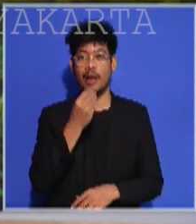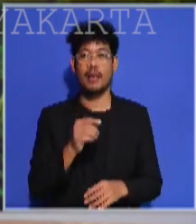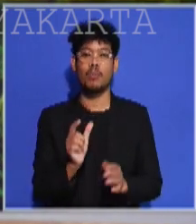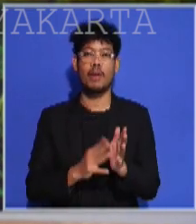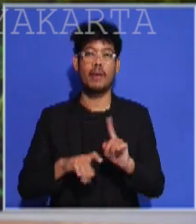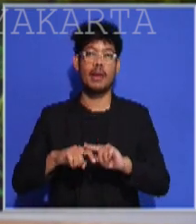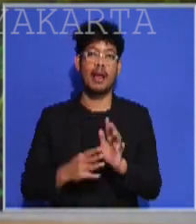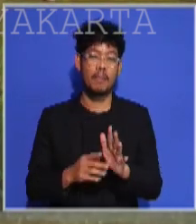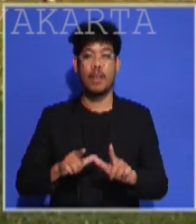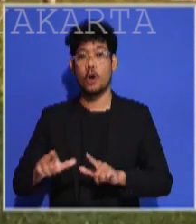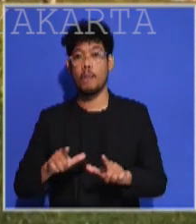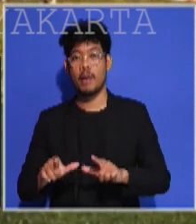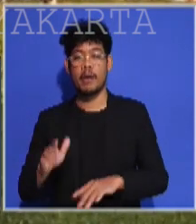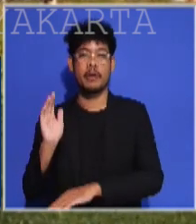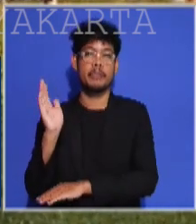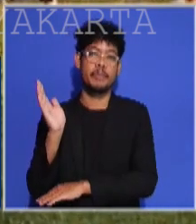dan